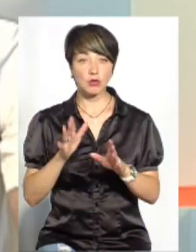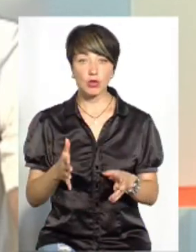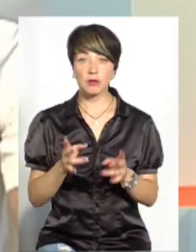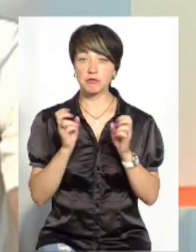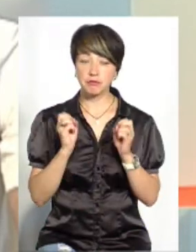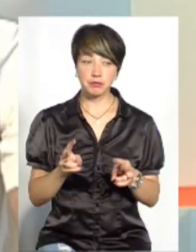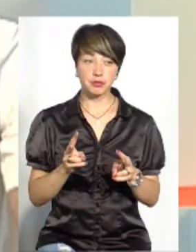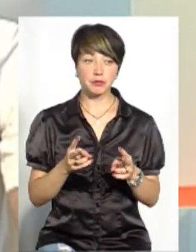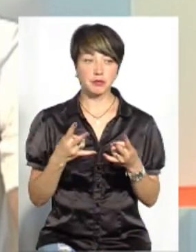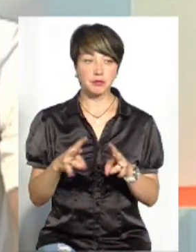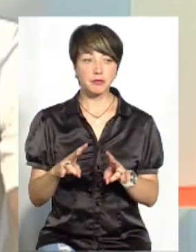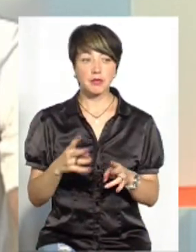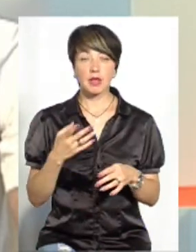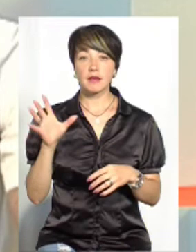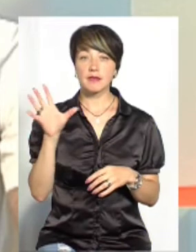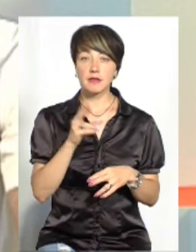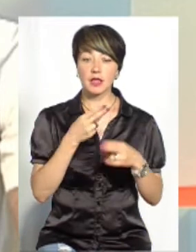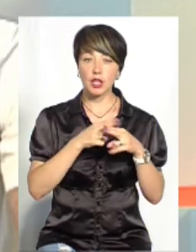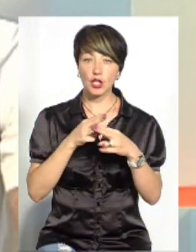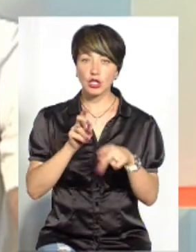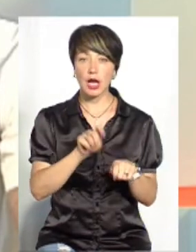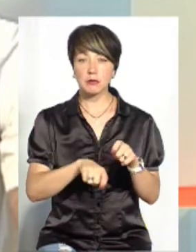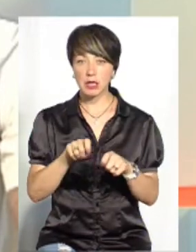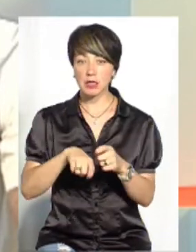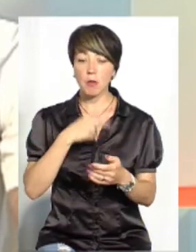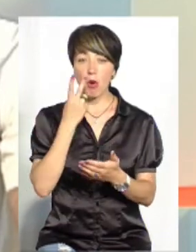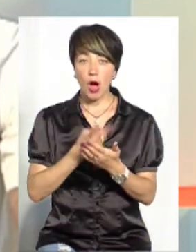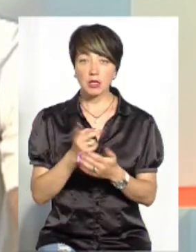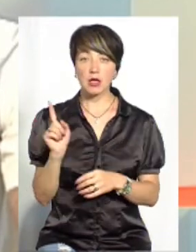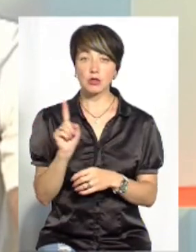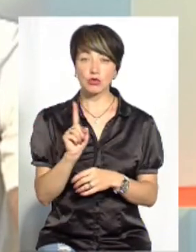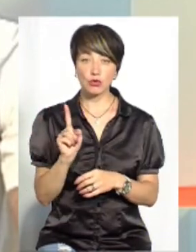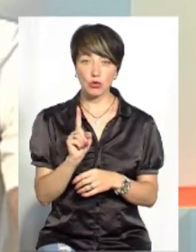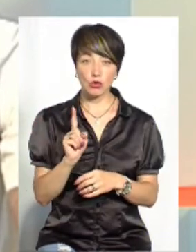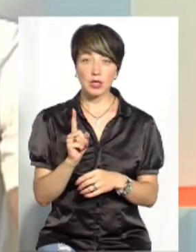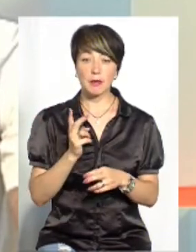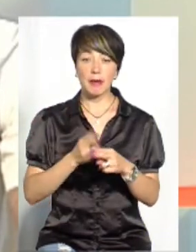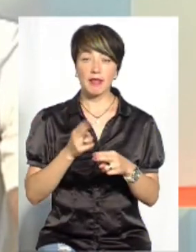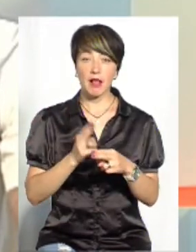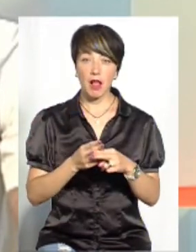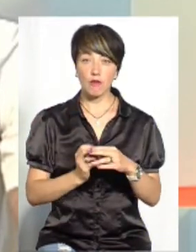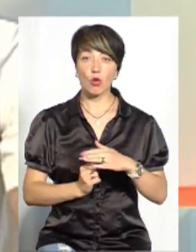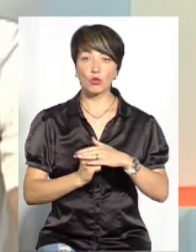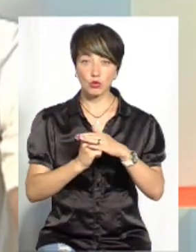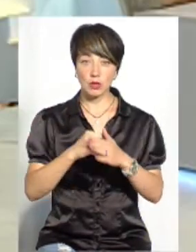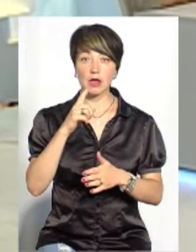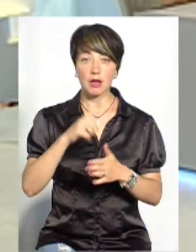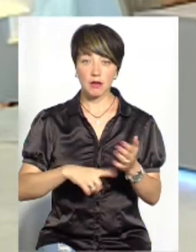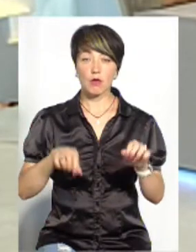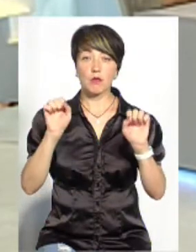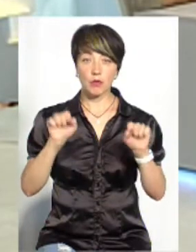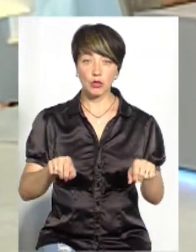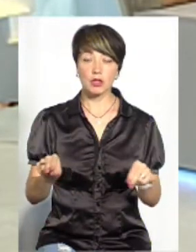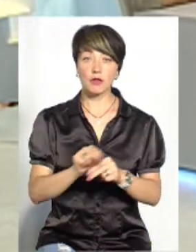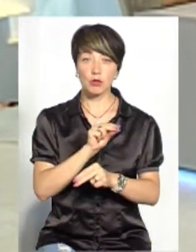небезпеку. Всі технічні експертизи показали те, що металеві конструкції надійні, підлягають